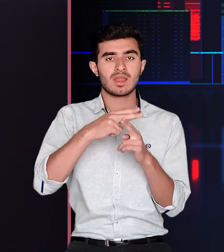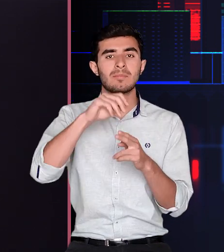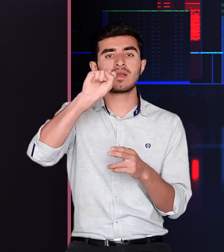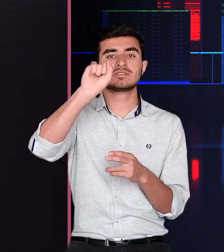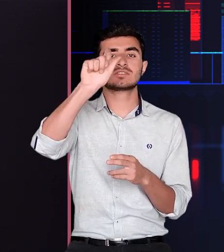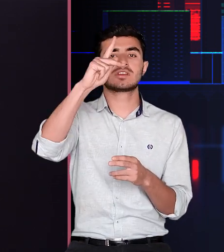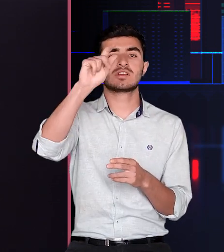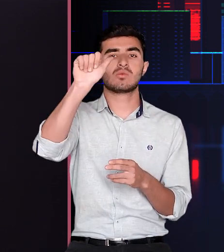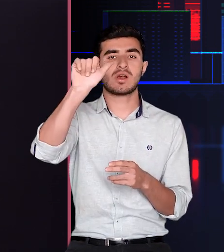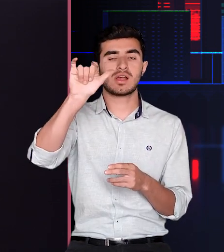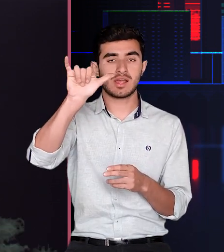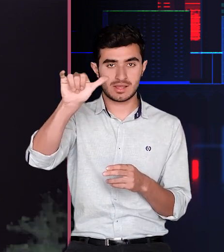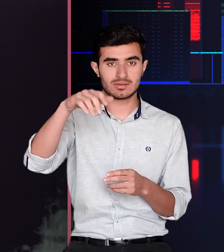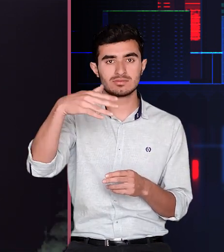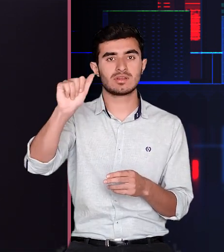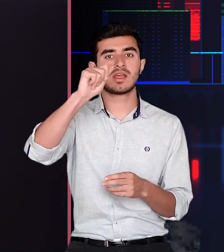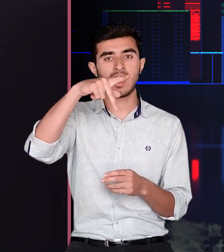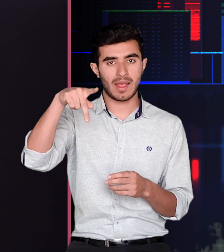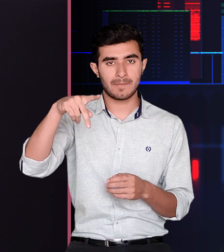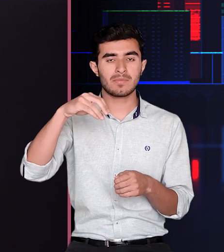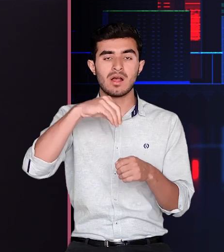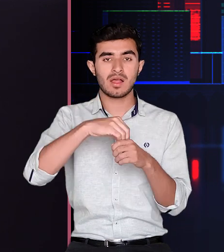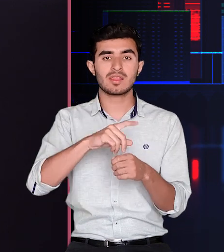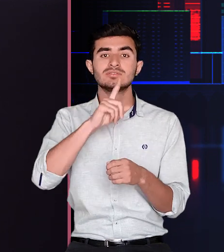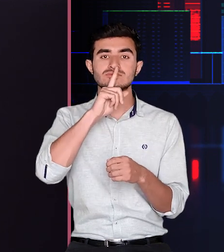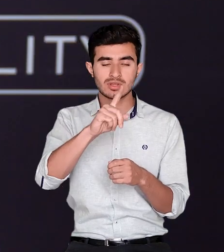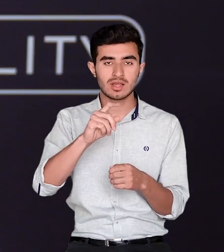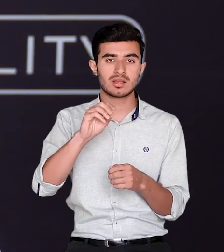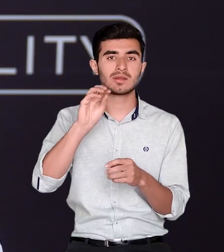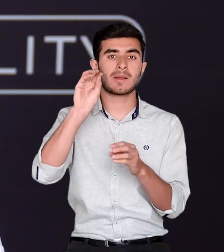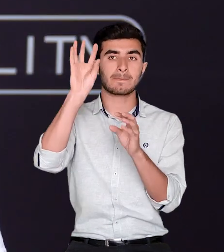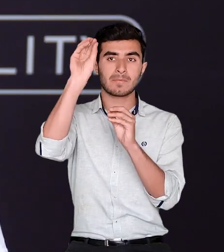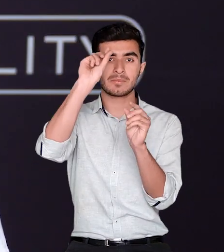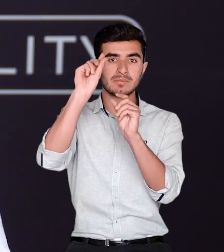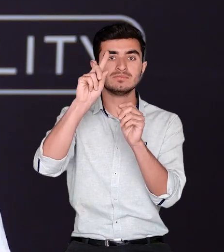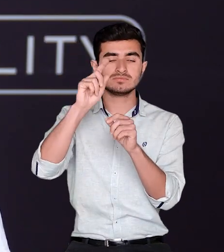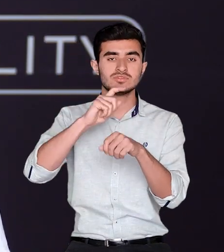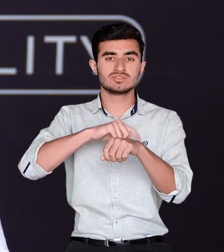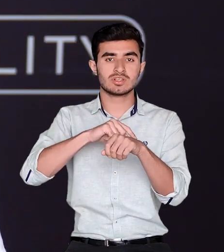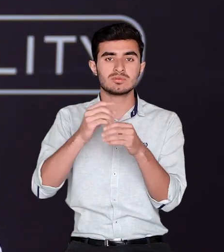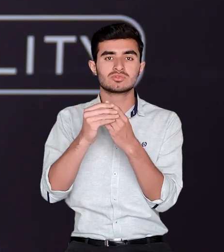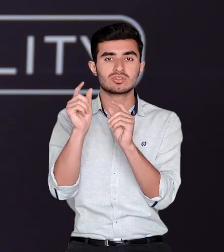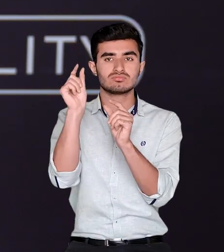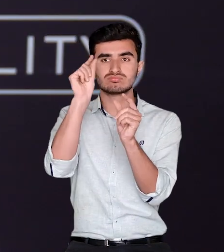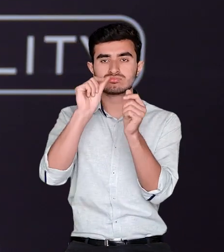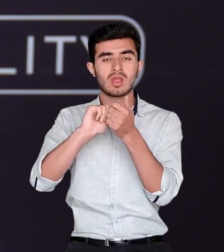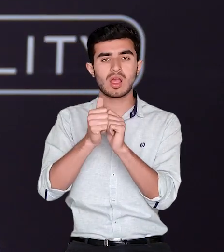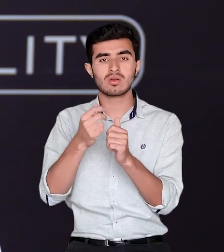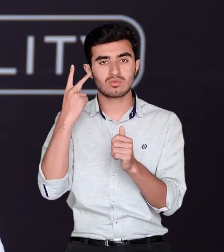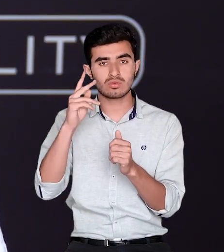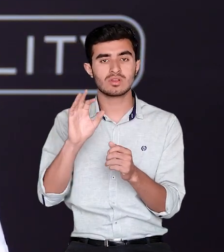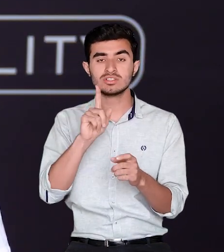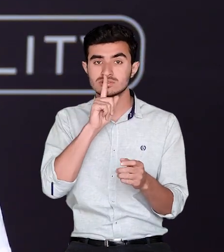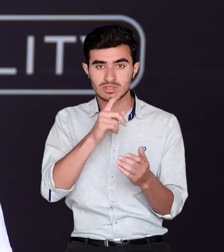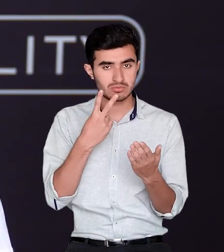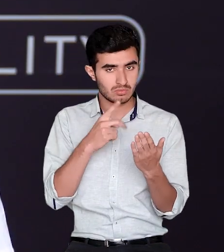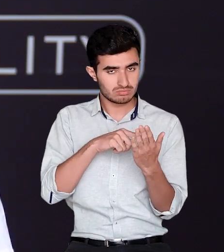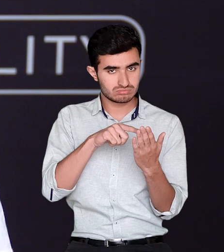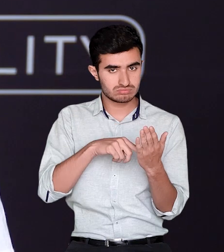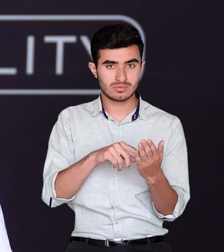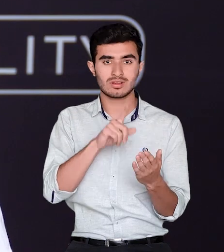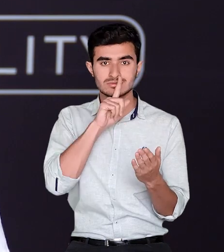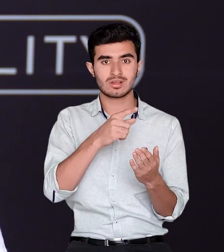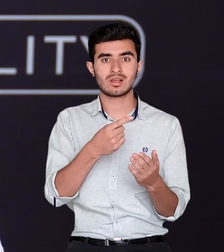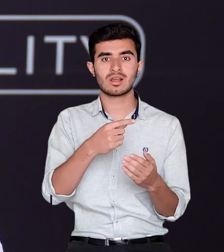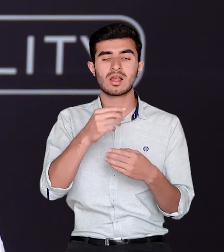स्काई का ट्रैक करते हैं। तो उसमें एक्यूरेटली डेट बता रहे थे, मून के बारे में नज़र आ रहा था कि उन्होंने रमज़ान की डेट थोड़ी